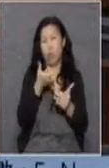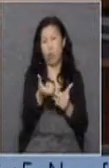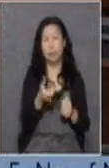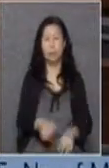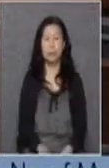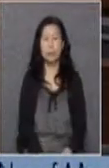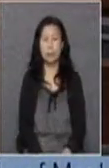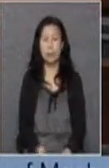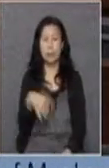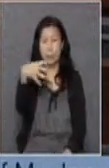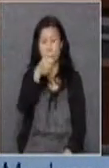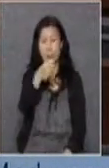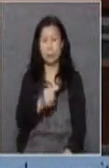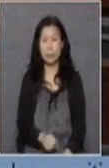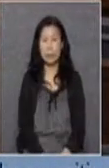主席，